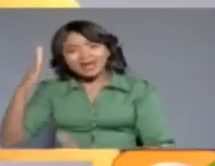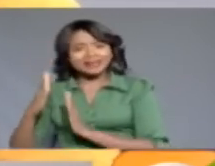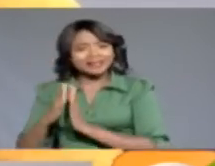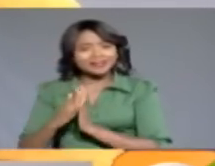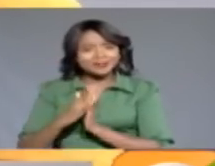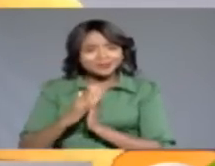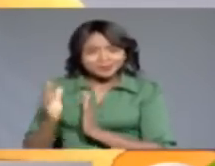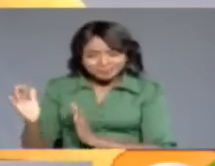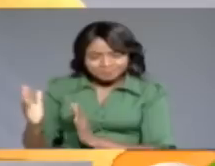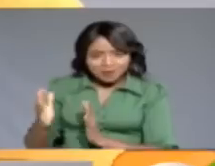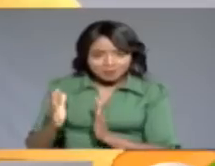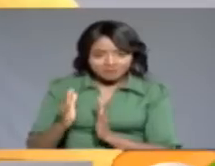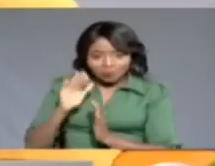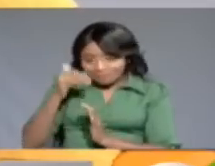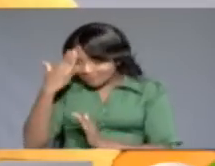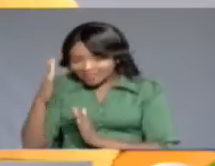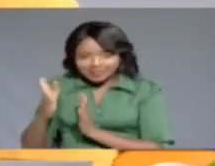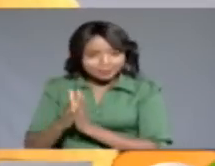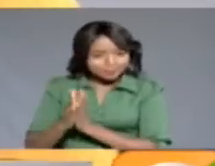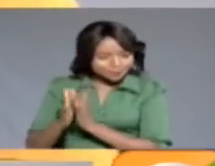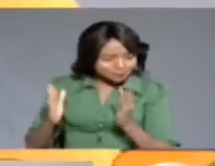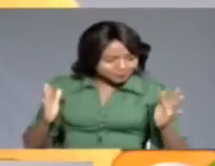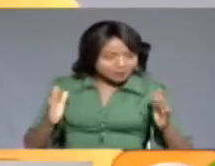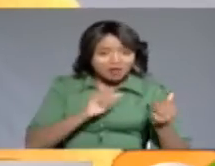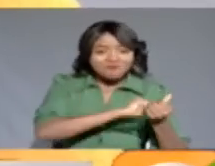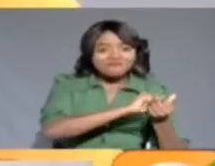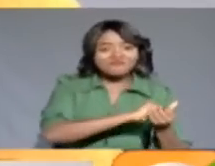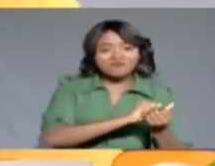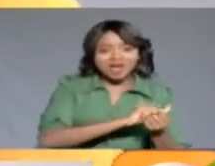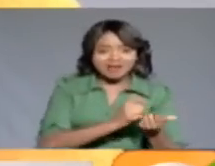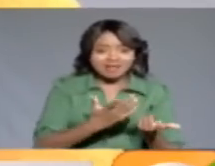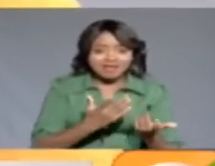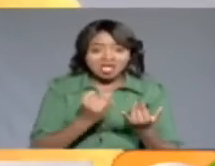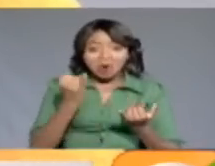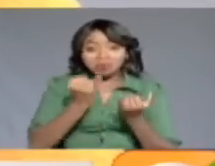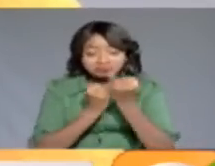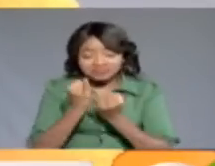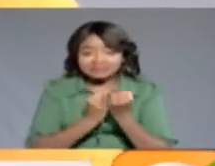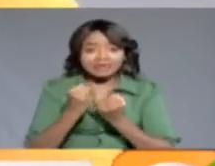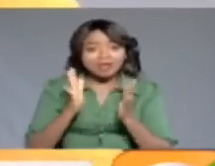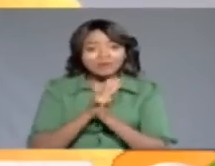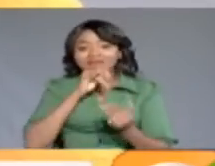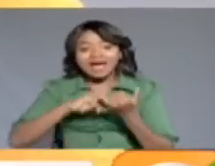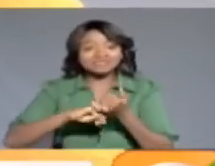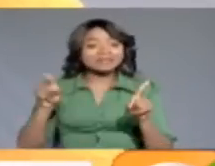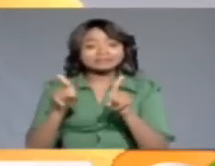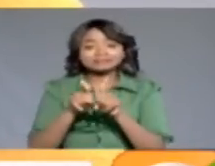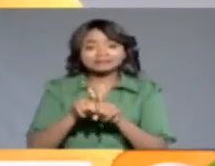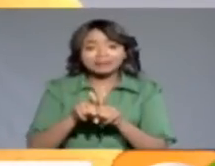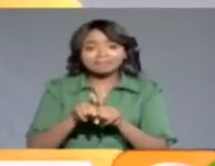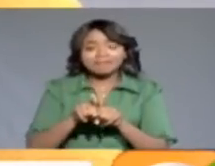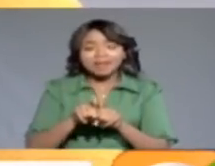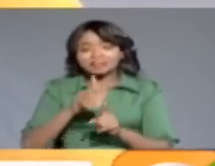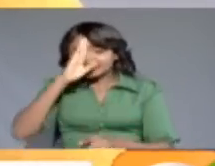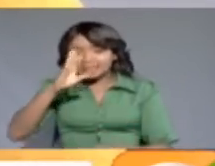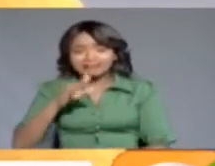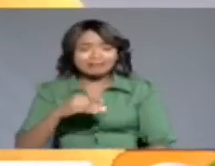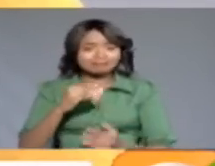haki ya kuwa na muda naye Jumamosi na Jumapili? Ikifika mahali au yuko busy sana hata Jumamosi na Jumapili pia yotaka kwenda